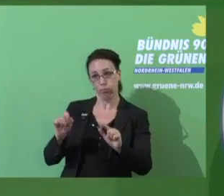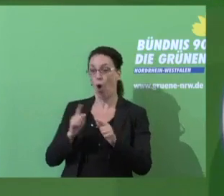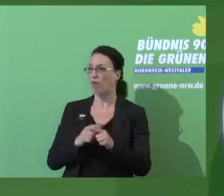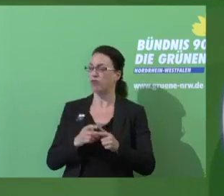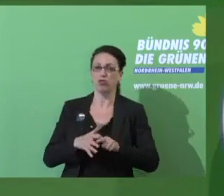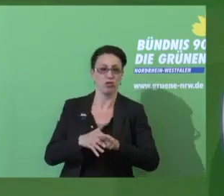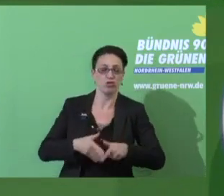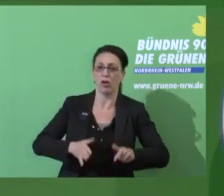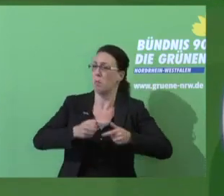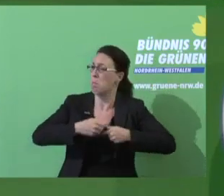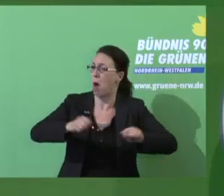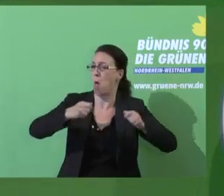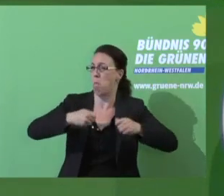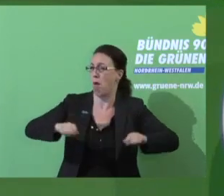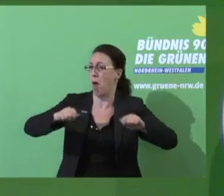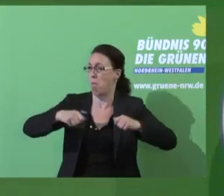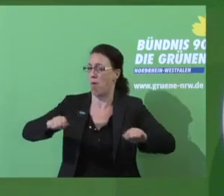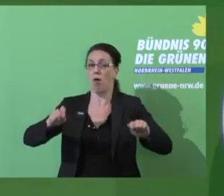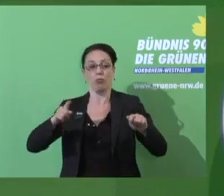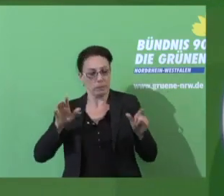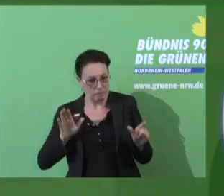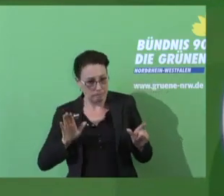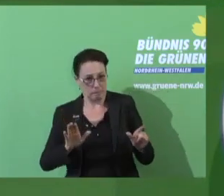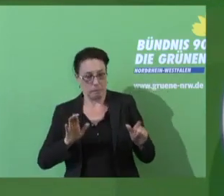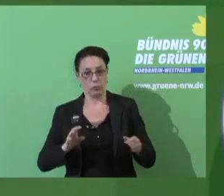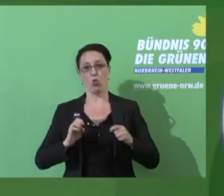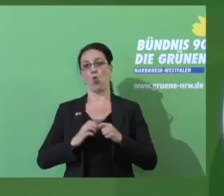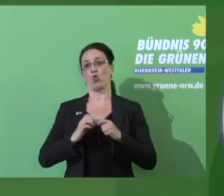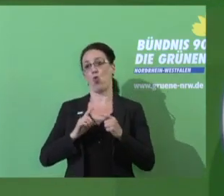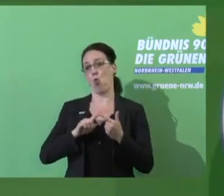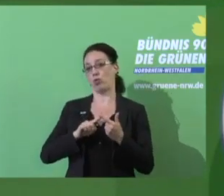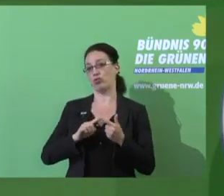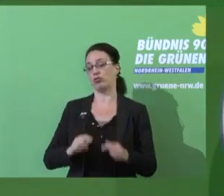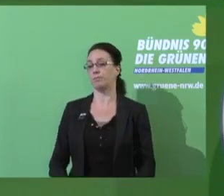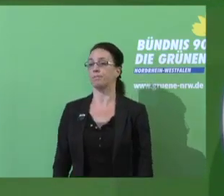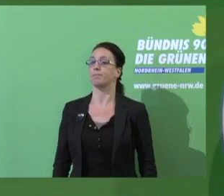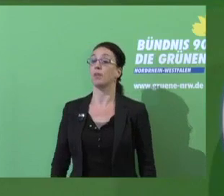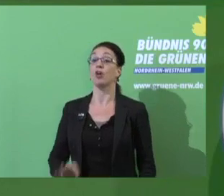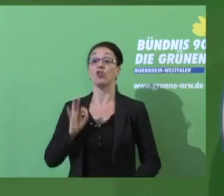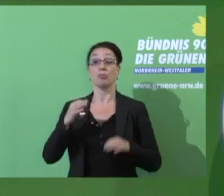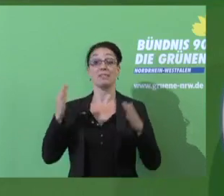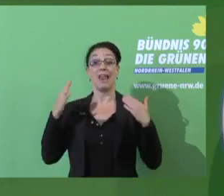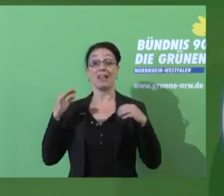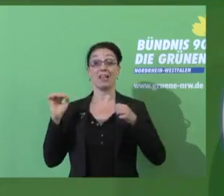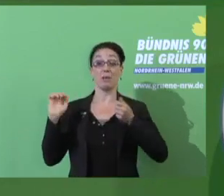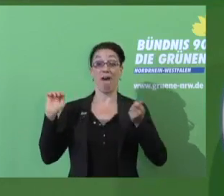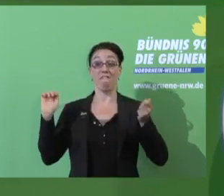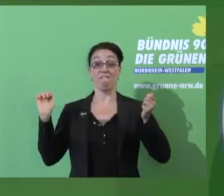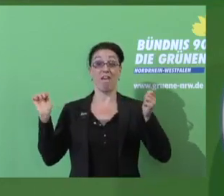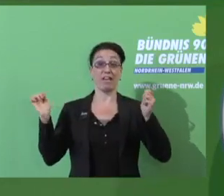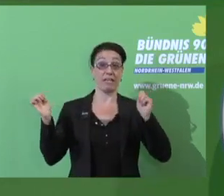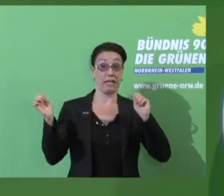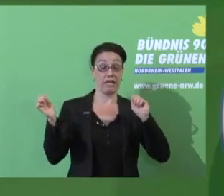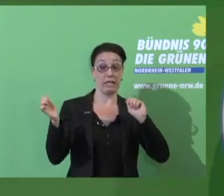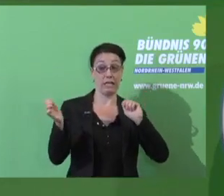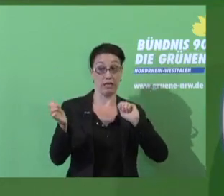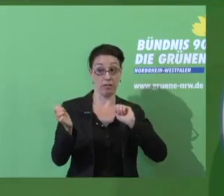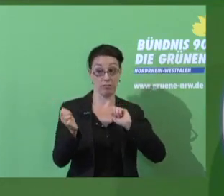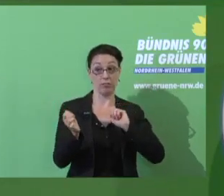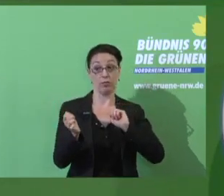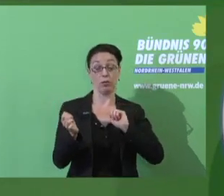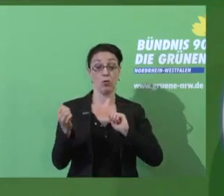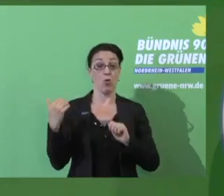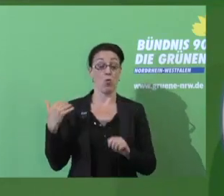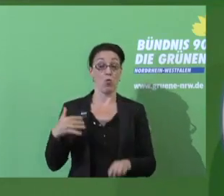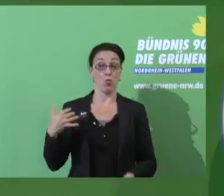Da gibt es eine ganze Reihe ökologischer Gründe. Gerade insbesondere der Klimawandel wird ganz, ganz stark befeuert von der Art und